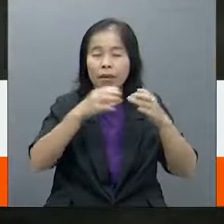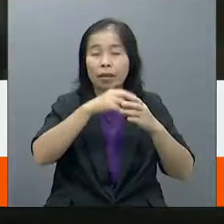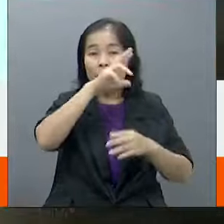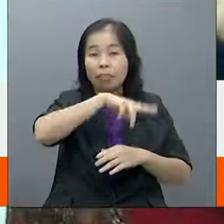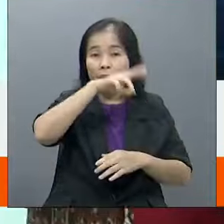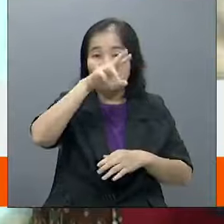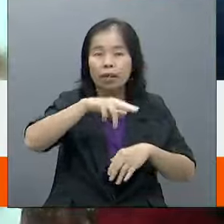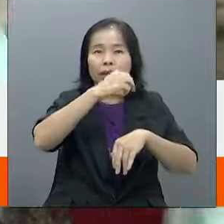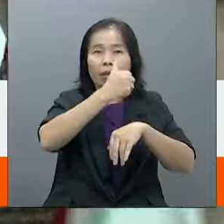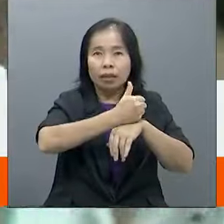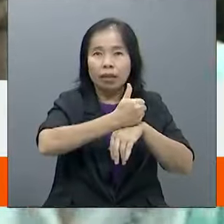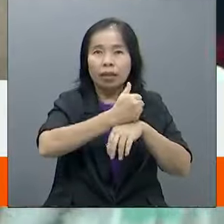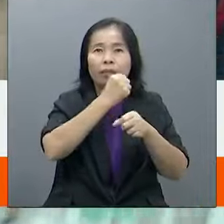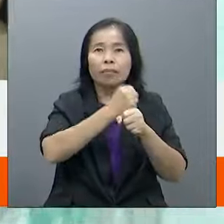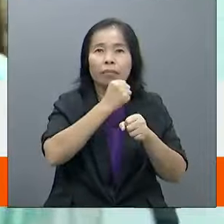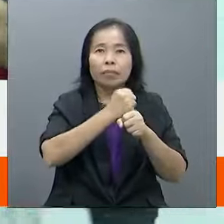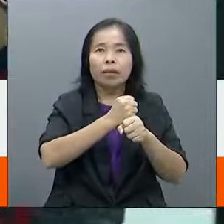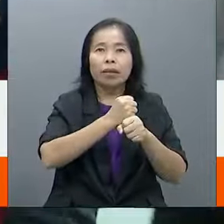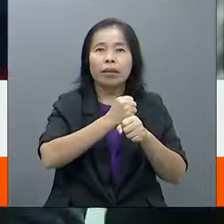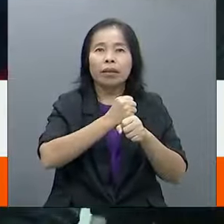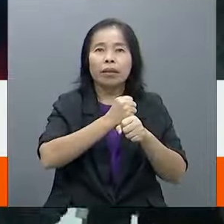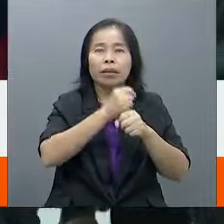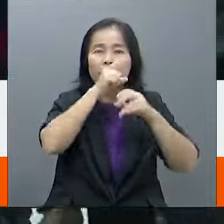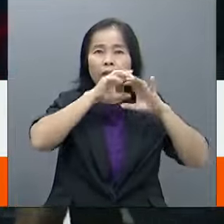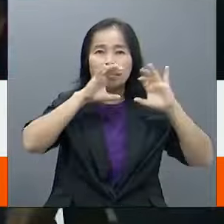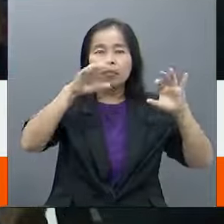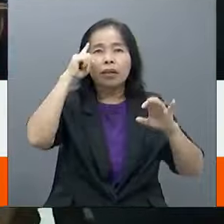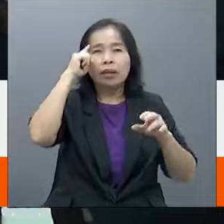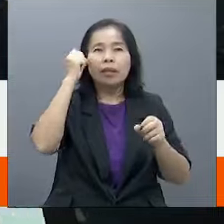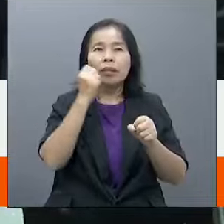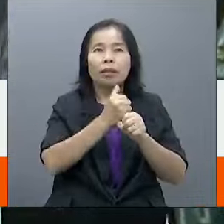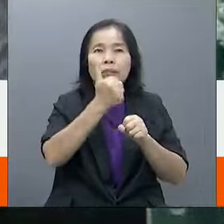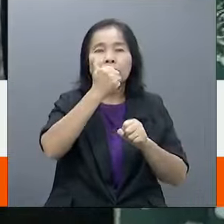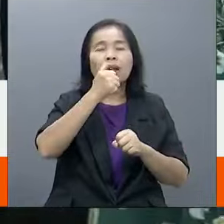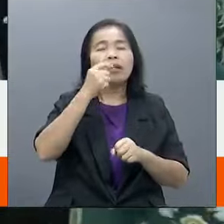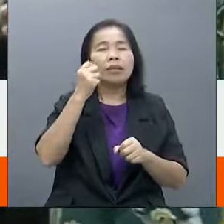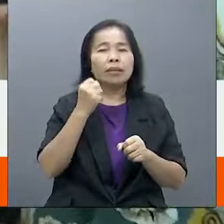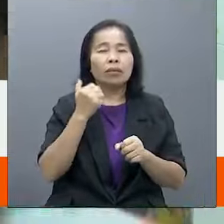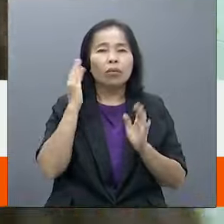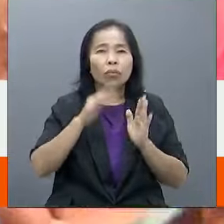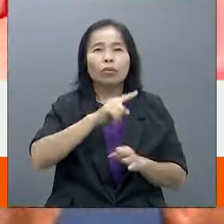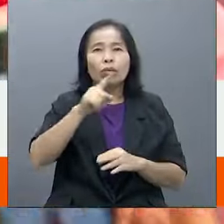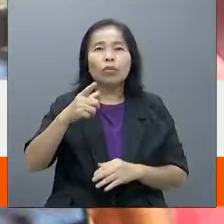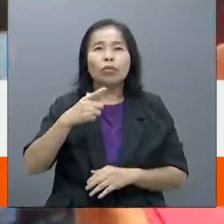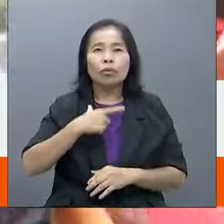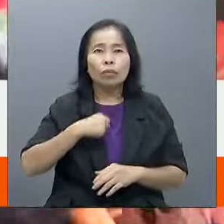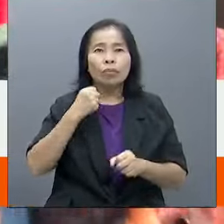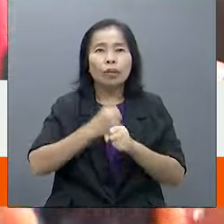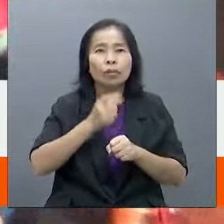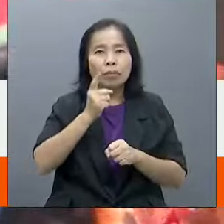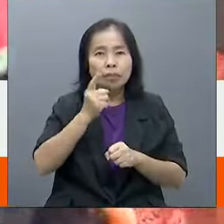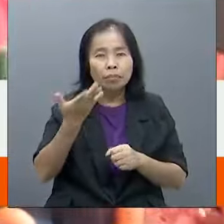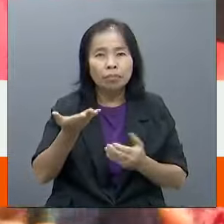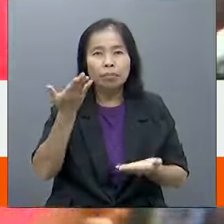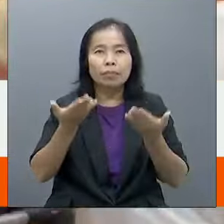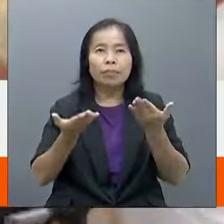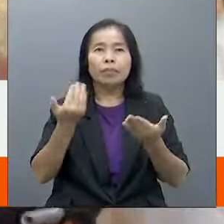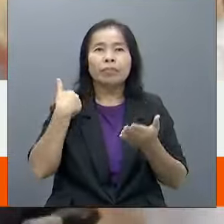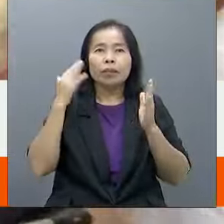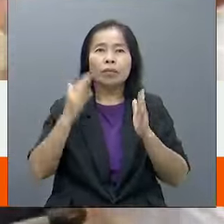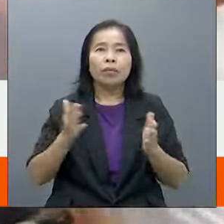ดตั้งรัฐบาลเพื่อไทยจะสามารถเรียกความเชื่อมั่นศรัทธาคืนผ่านผลงานได้หรือไม่เพราะว่าแน่นอนมีคนจำนวนหนึ่งเขาก็รู้สึกผิดห